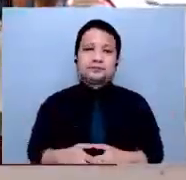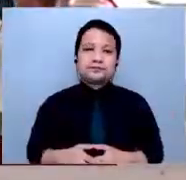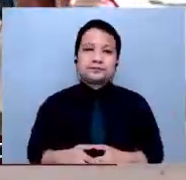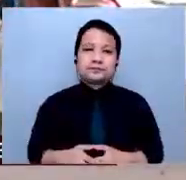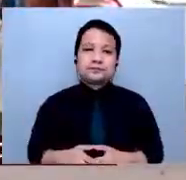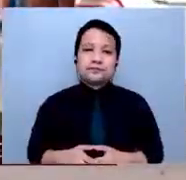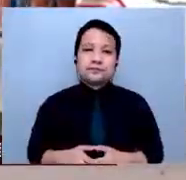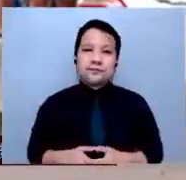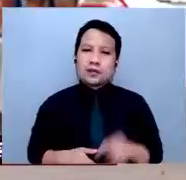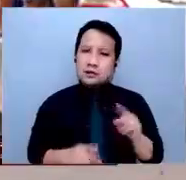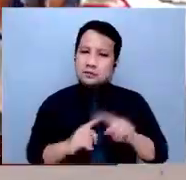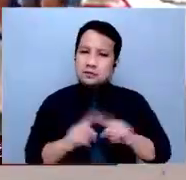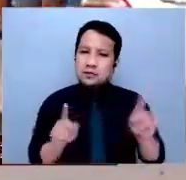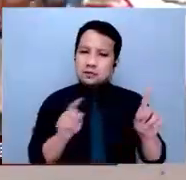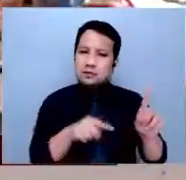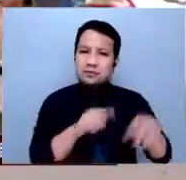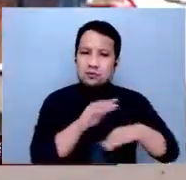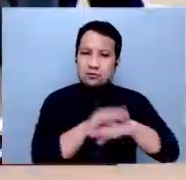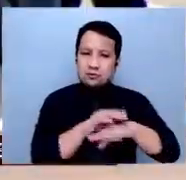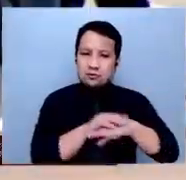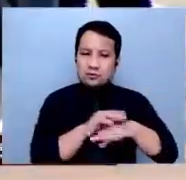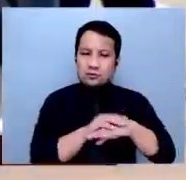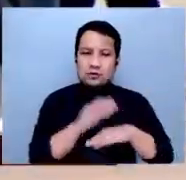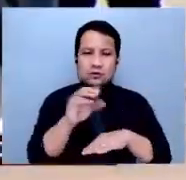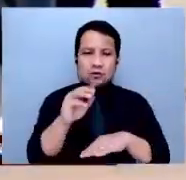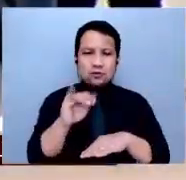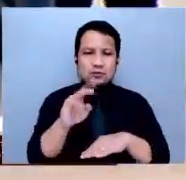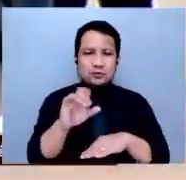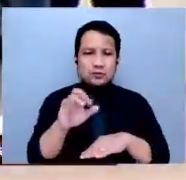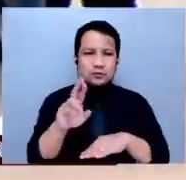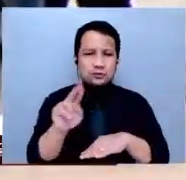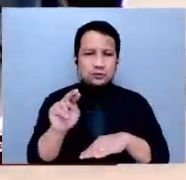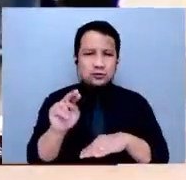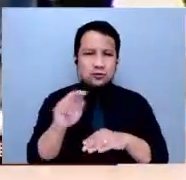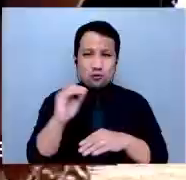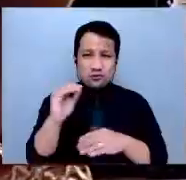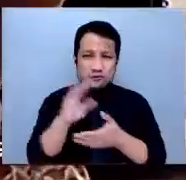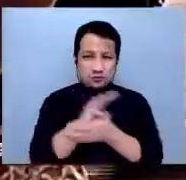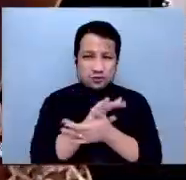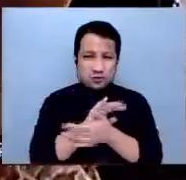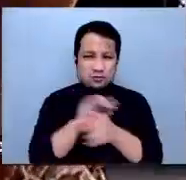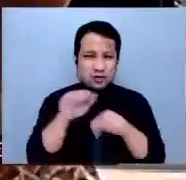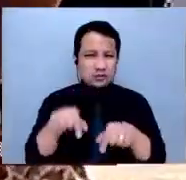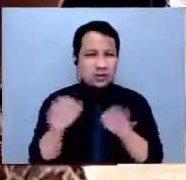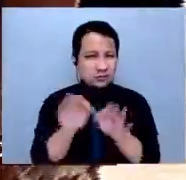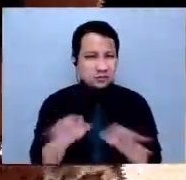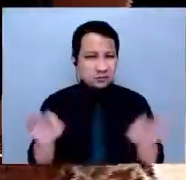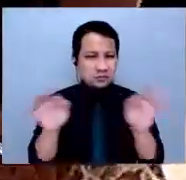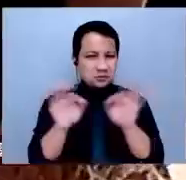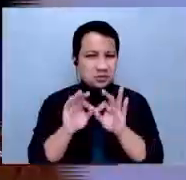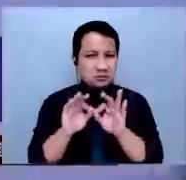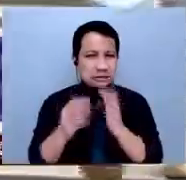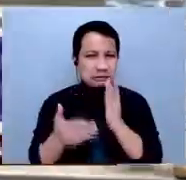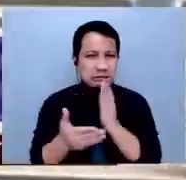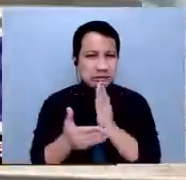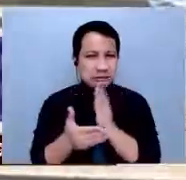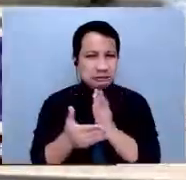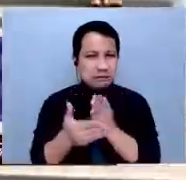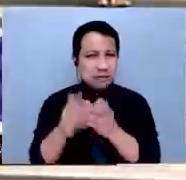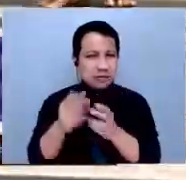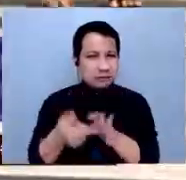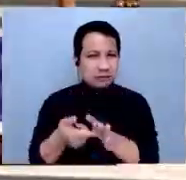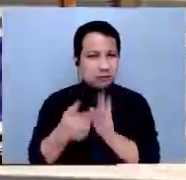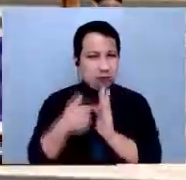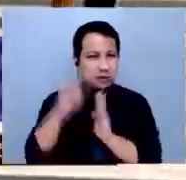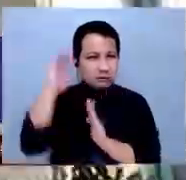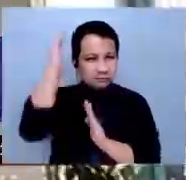Pero dahil sa banta ng Omicron variant, tinitignan daw ng pamahalaan kung dapat na ulit itong gawing mandatory, lalo na sa